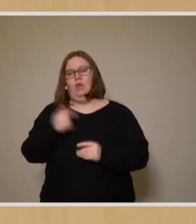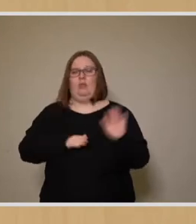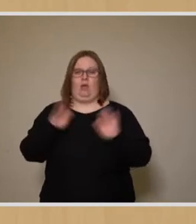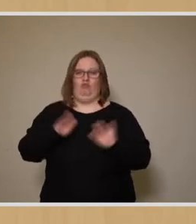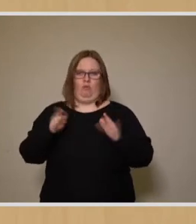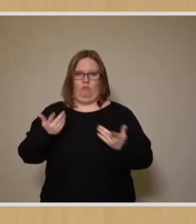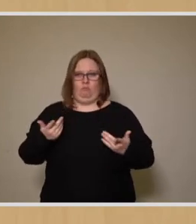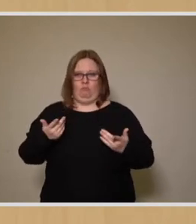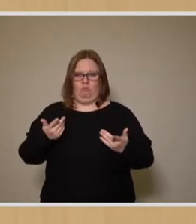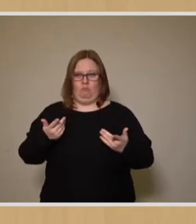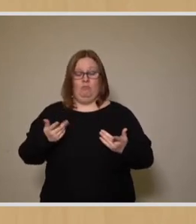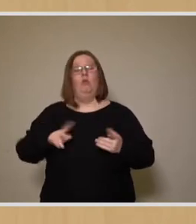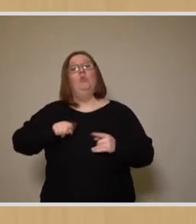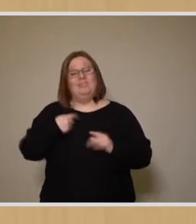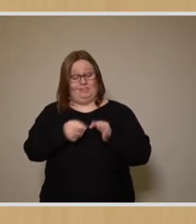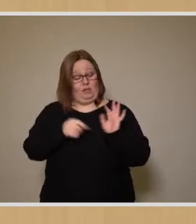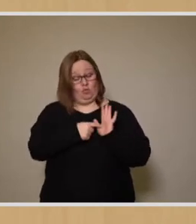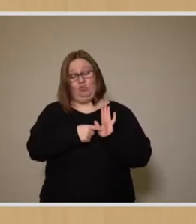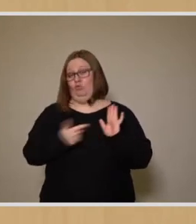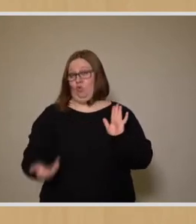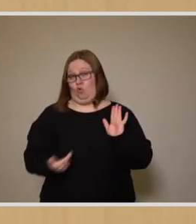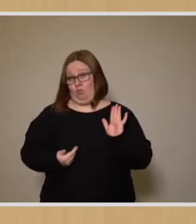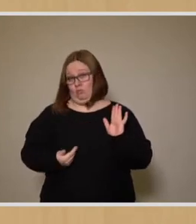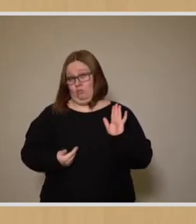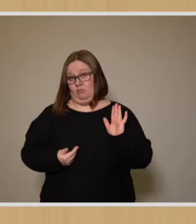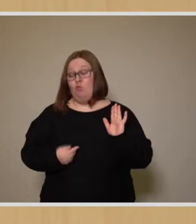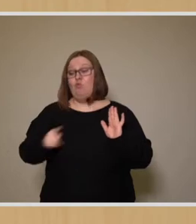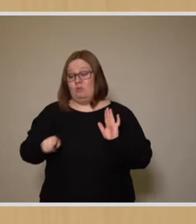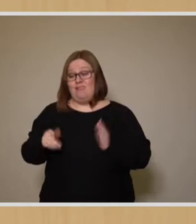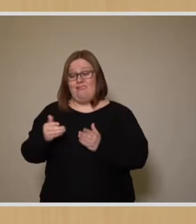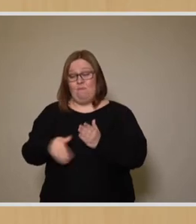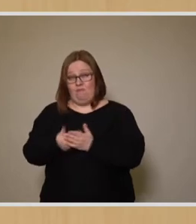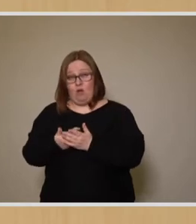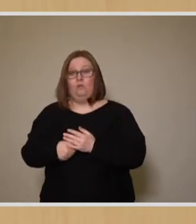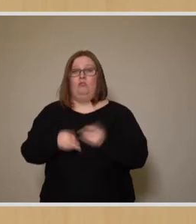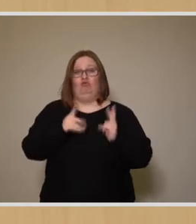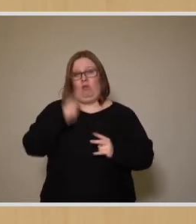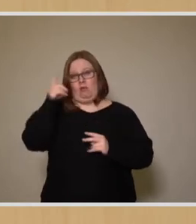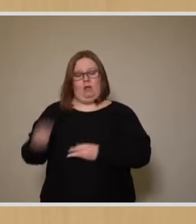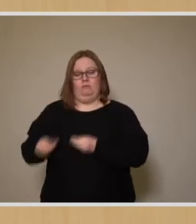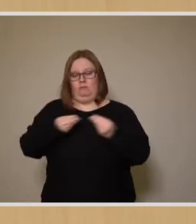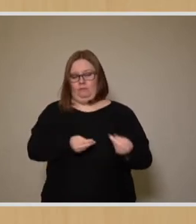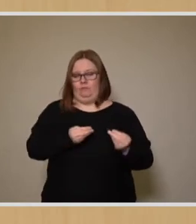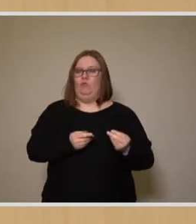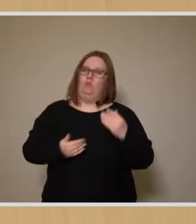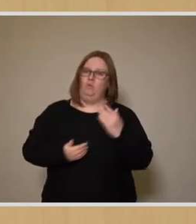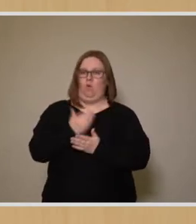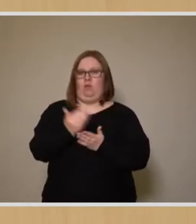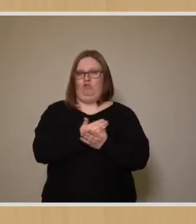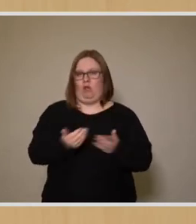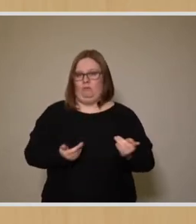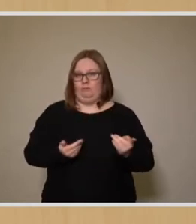es die Satzung vor. Und diese Empfehlung soll dann in die Entscheidung im Stadtrat einfließen. Für die